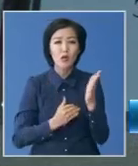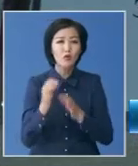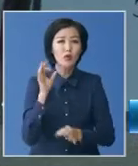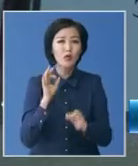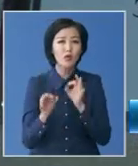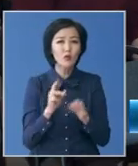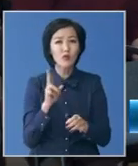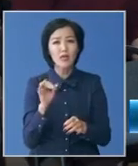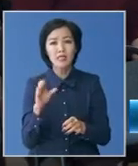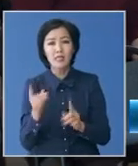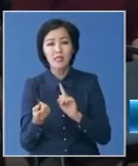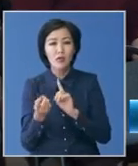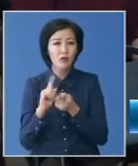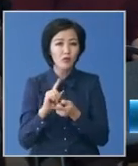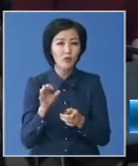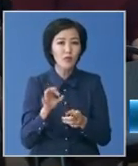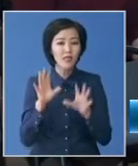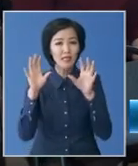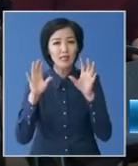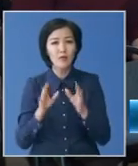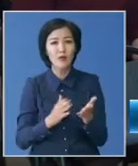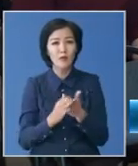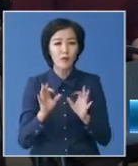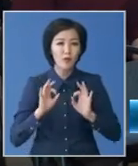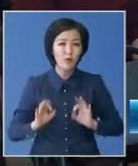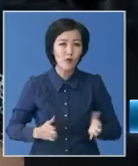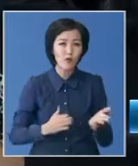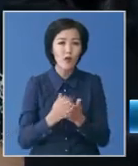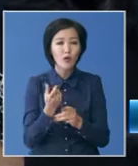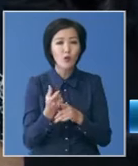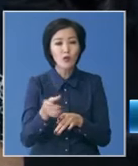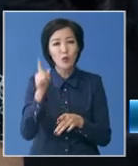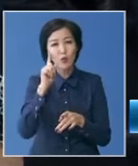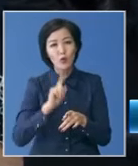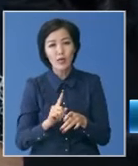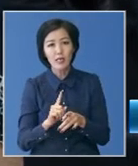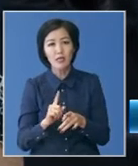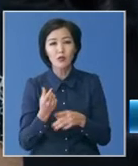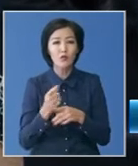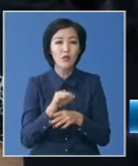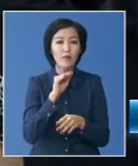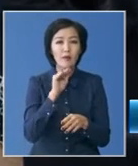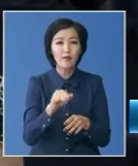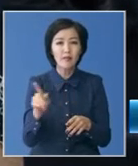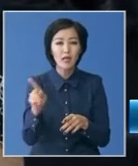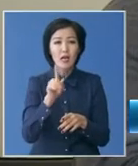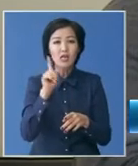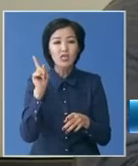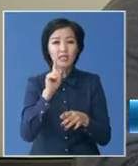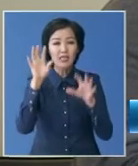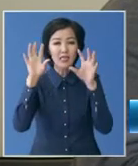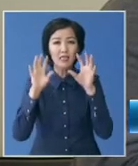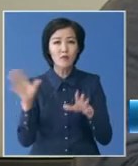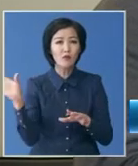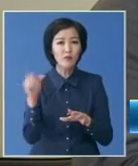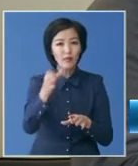ондағы заңнамалар қорғаушылар мен прокуратура қызметкерлері үшін қолайлы деді ол. Сондықтан профессор жастарды заң бойынша барынша сауатты